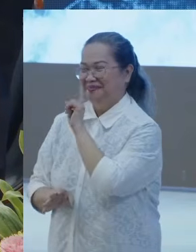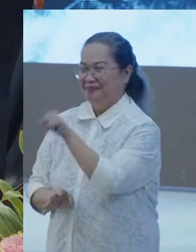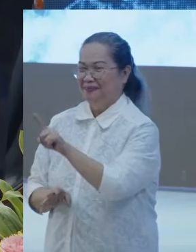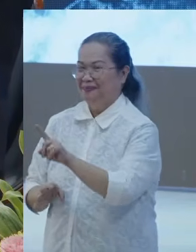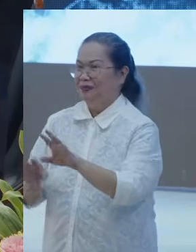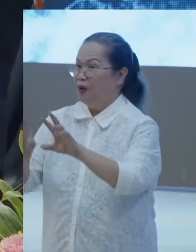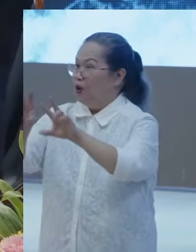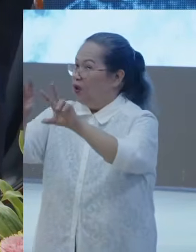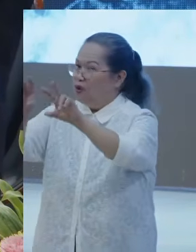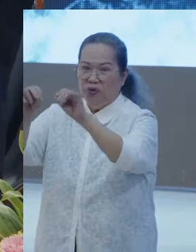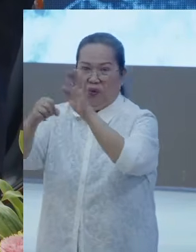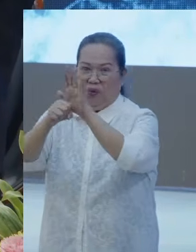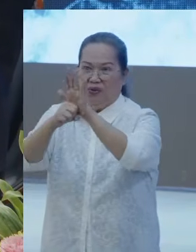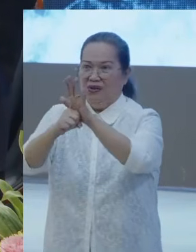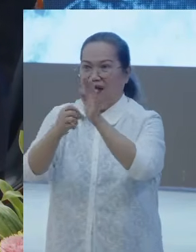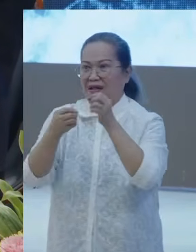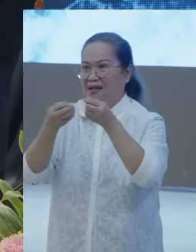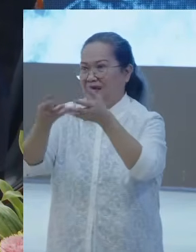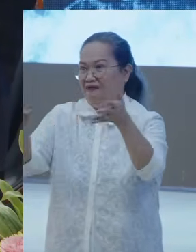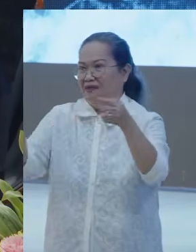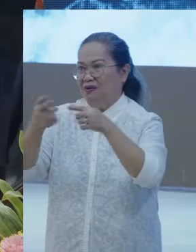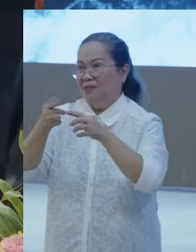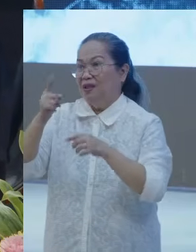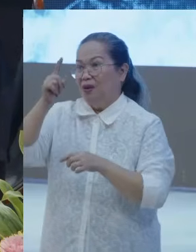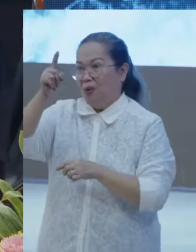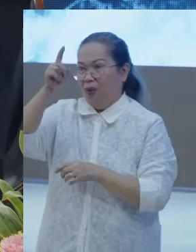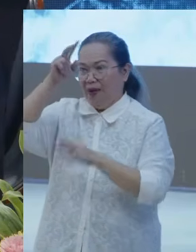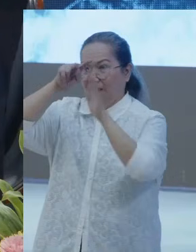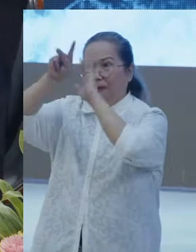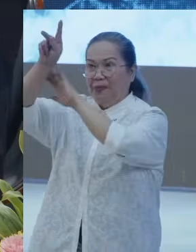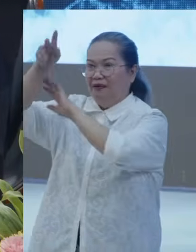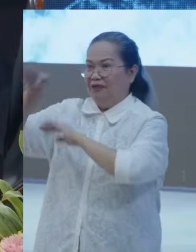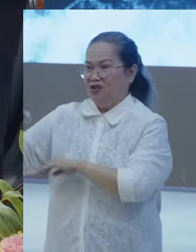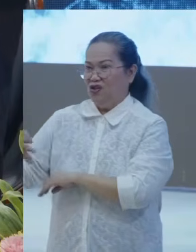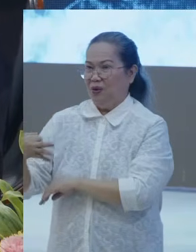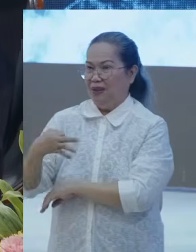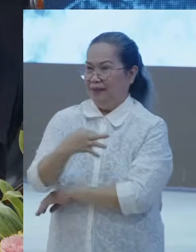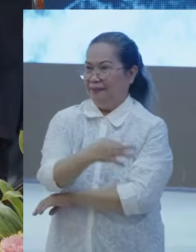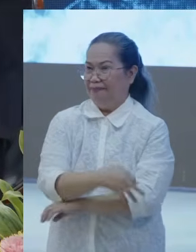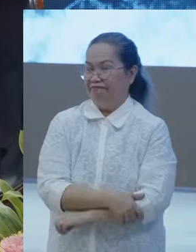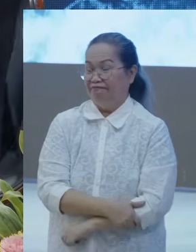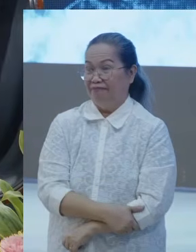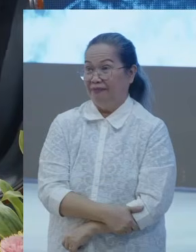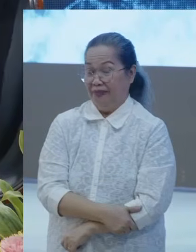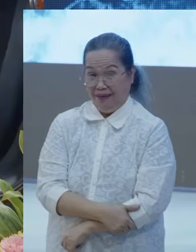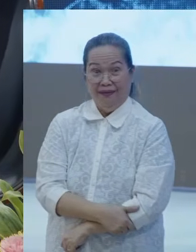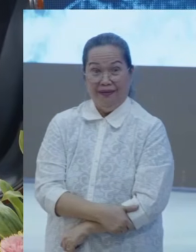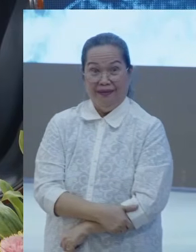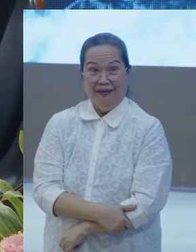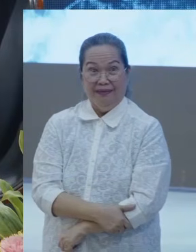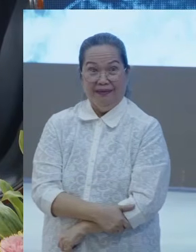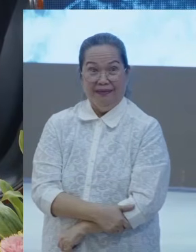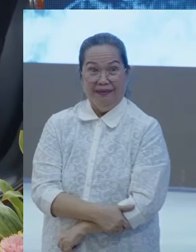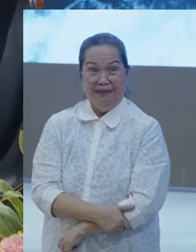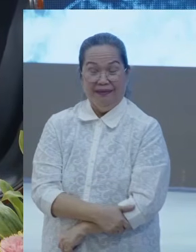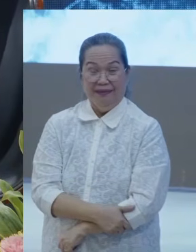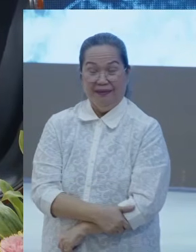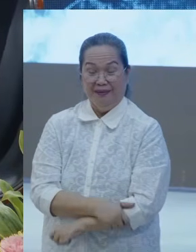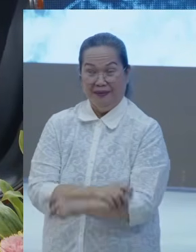no sign will be given to it except the sign of the prophet Jonah. So nakapagtaka,